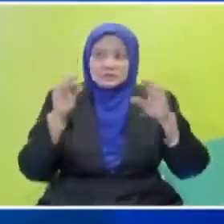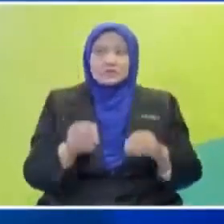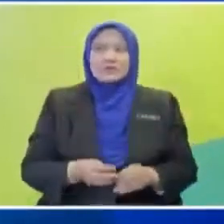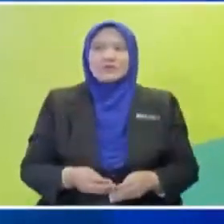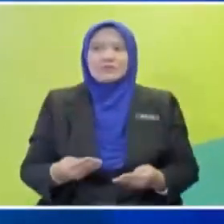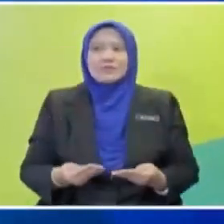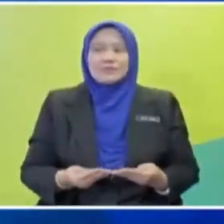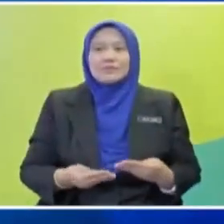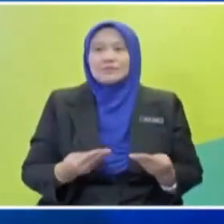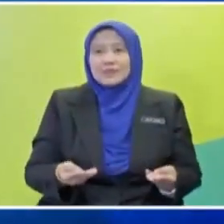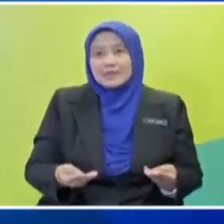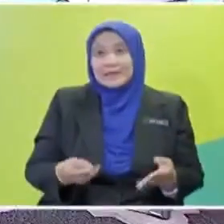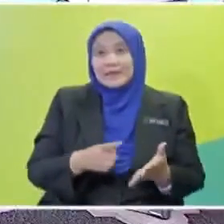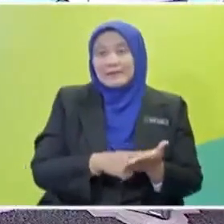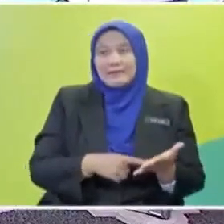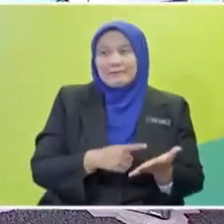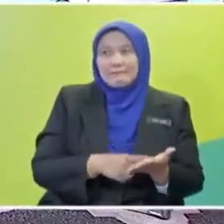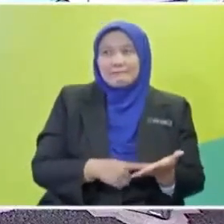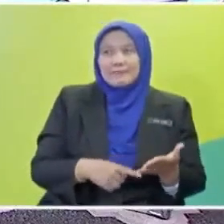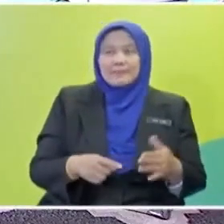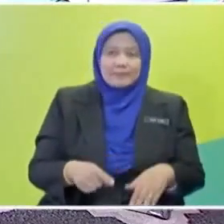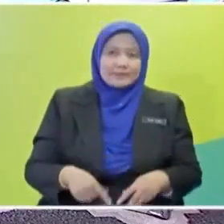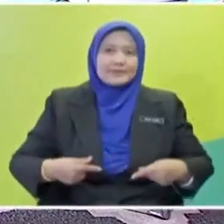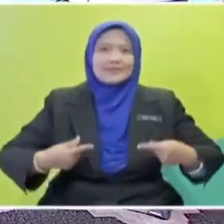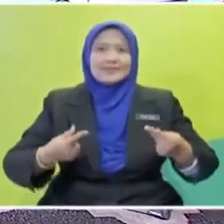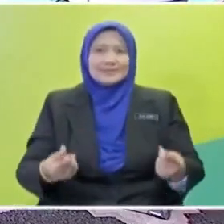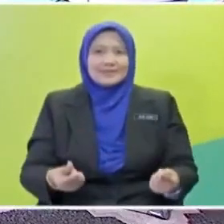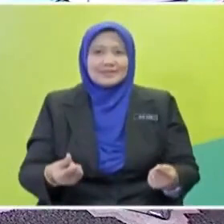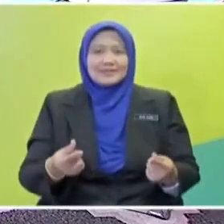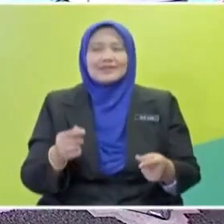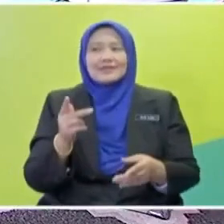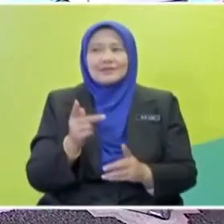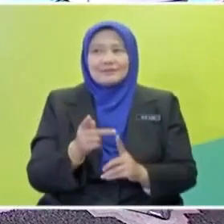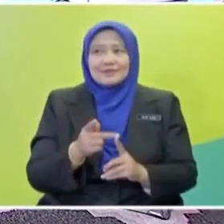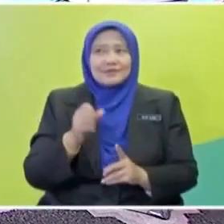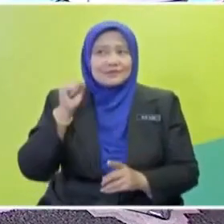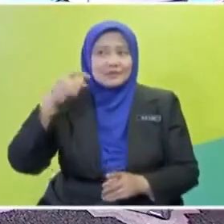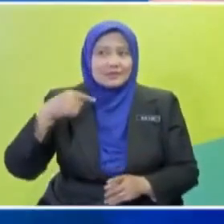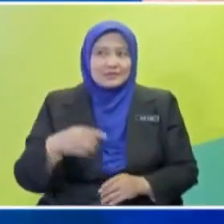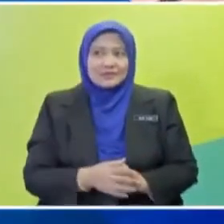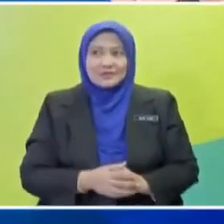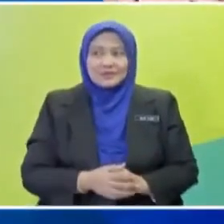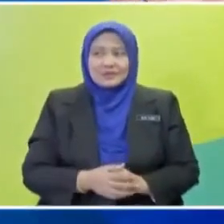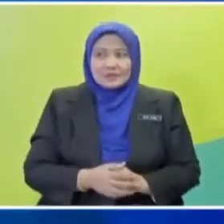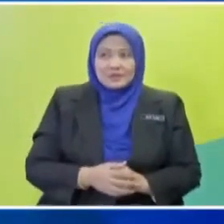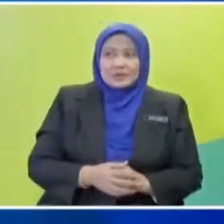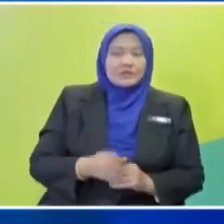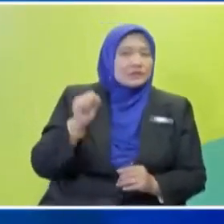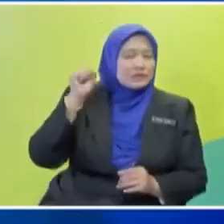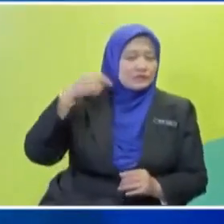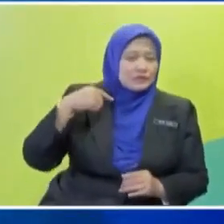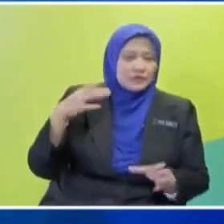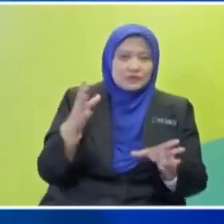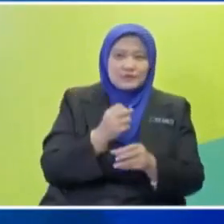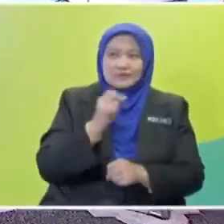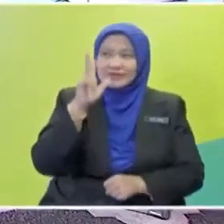ganjaran untuk lakaran saya? Okey, untuk lakaran yang ini, saya bagi 3 bintang dulu sebab dia memang cantik. Okay, tapi kita